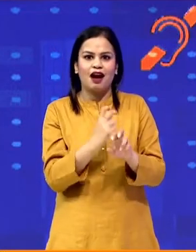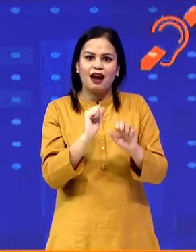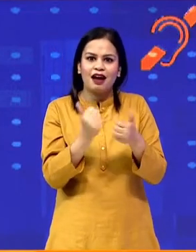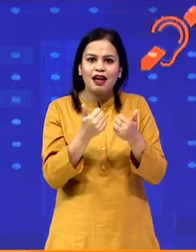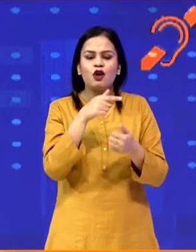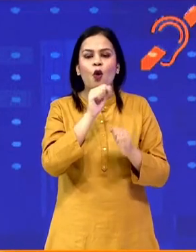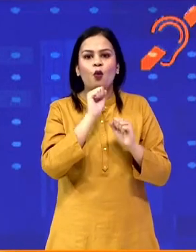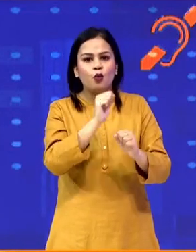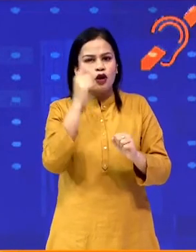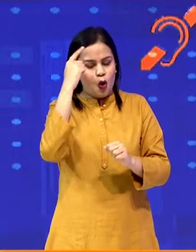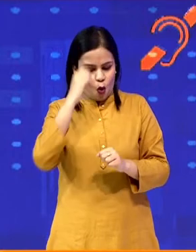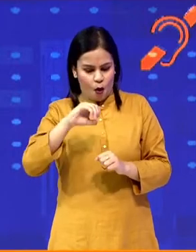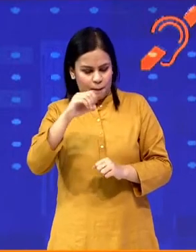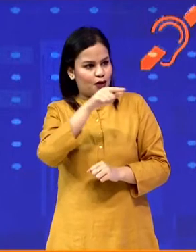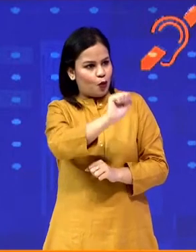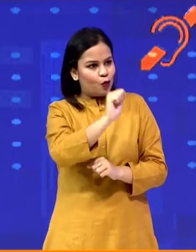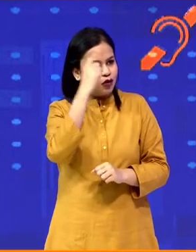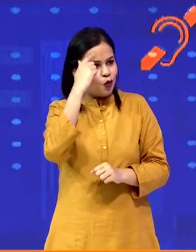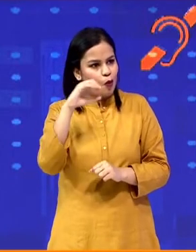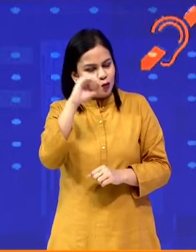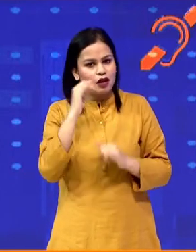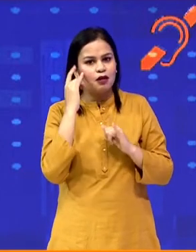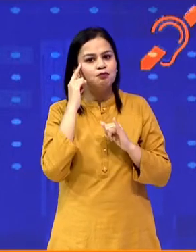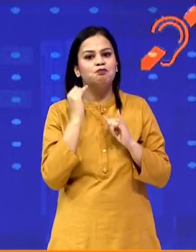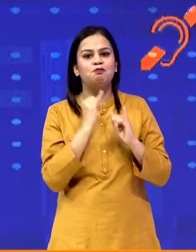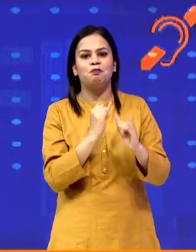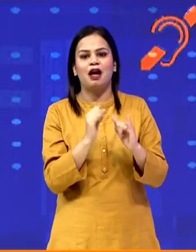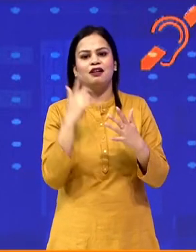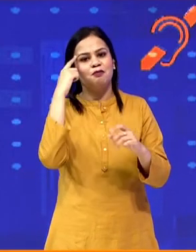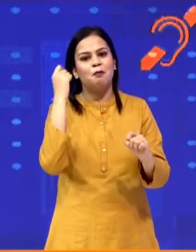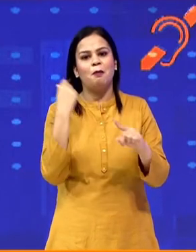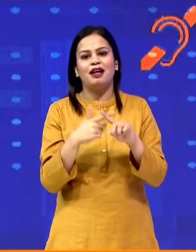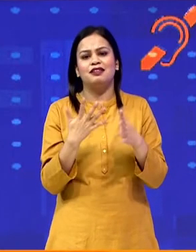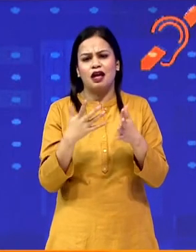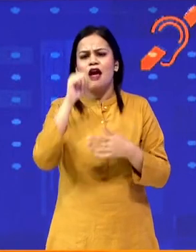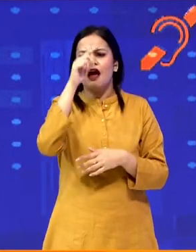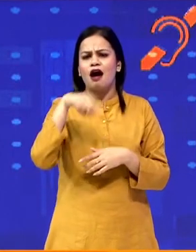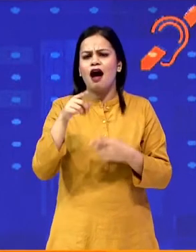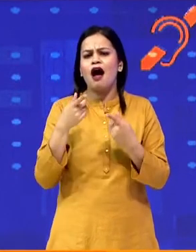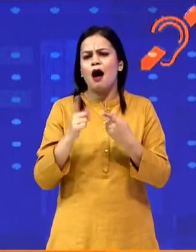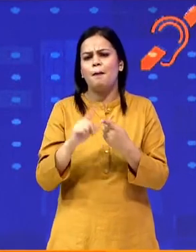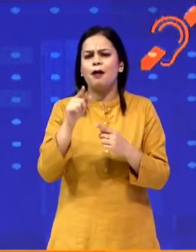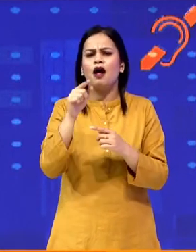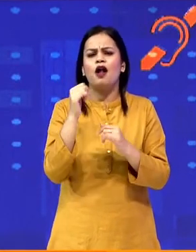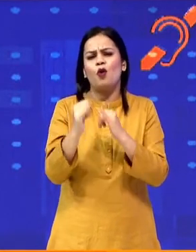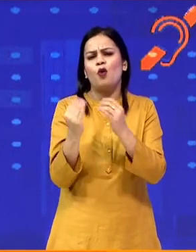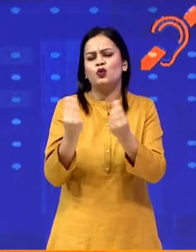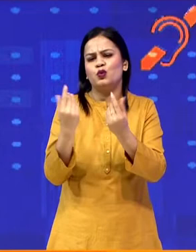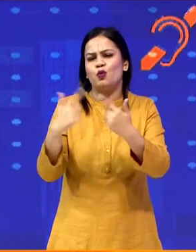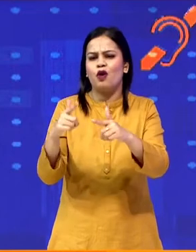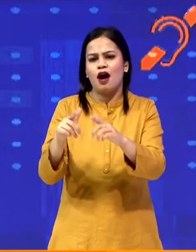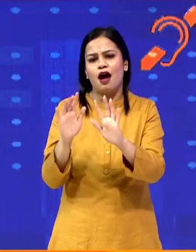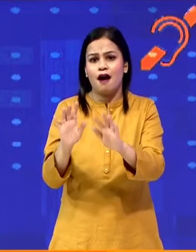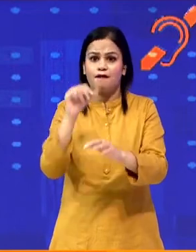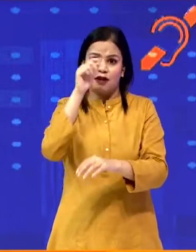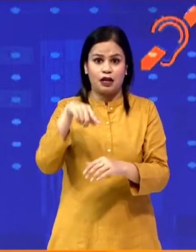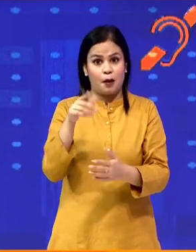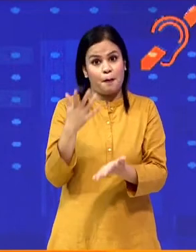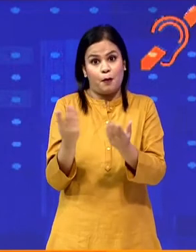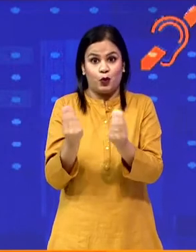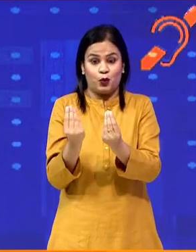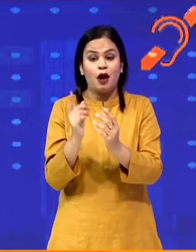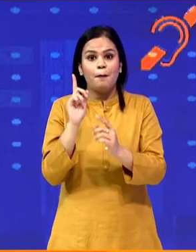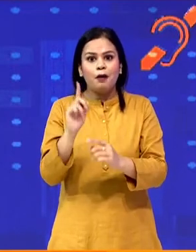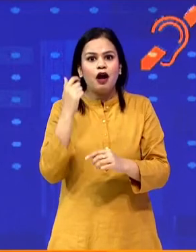हमारी विचारधारा मिलती नहीं है शायद इनकी विचारधारा से देश में नुकसान हो रहा लेकिन जब उन्हें भाषण शुरू किया